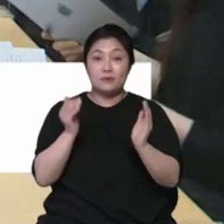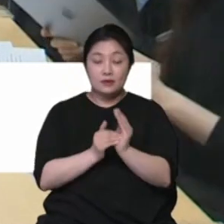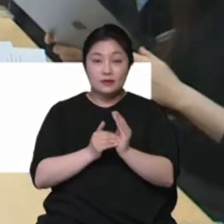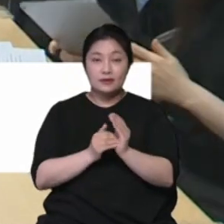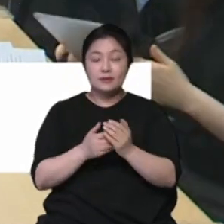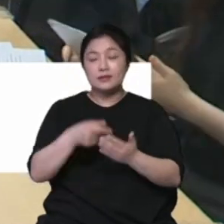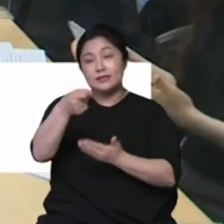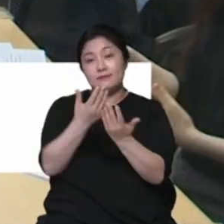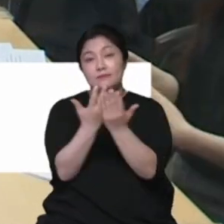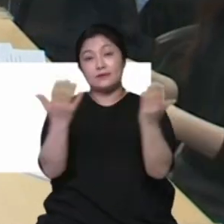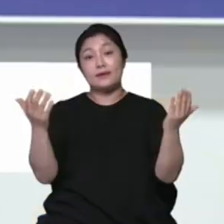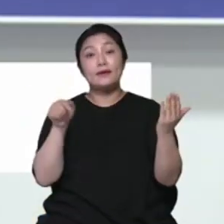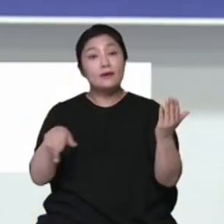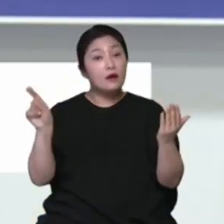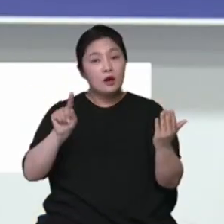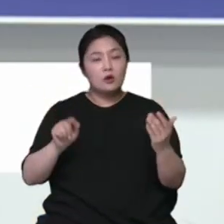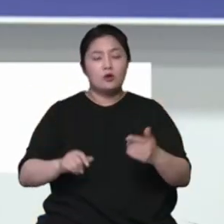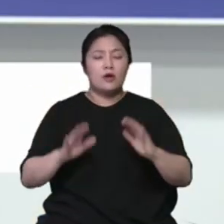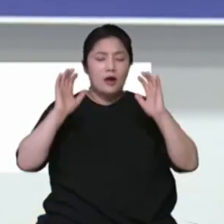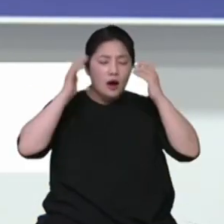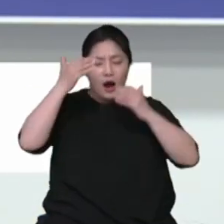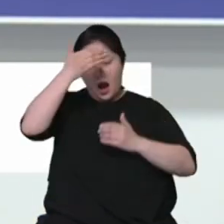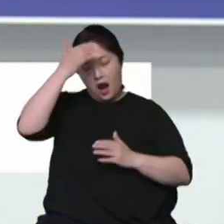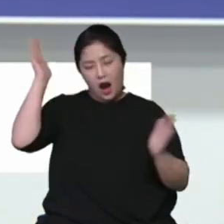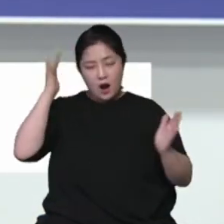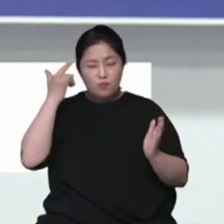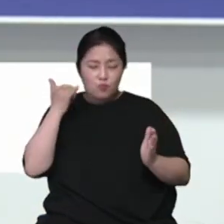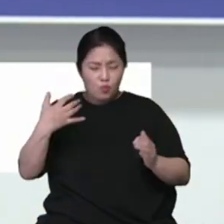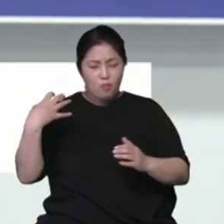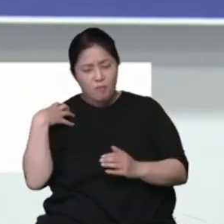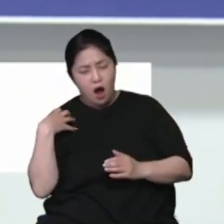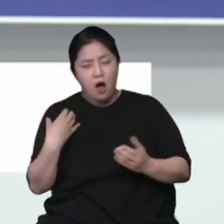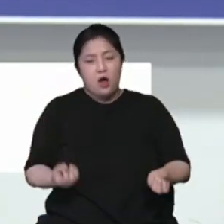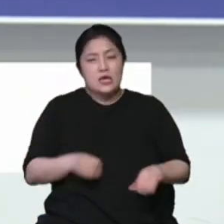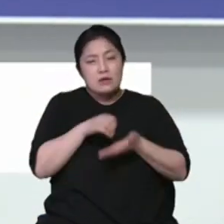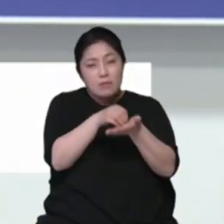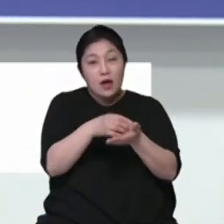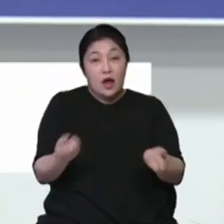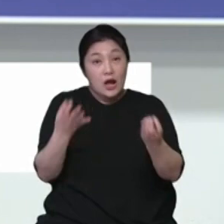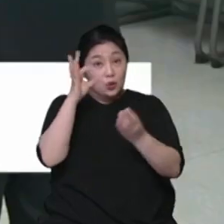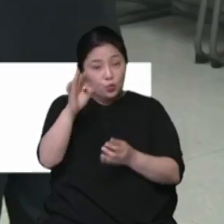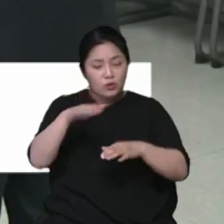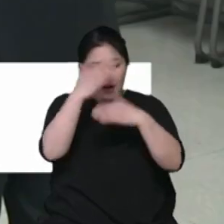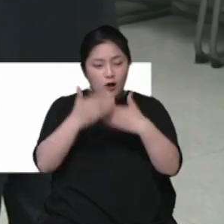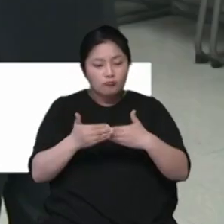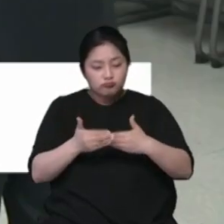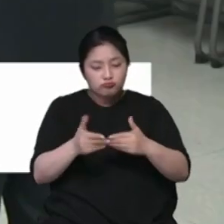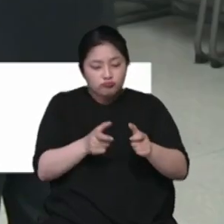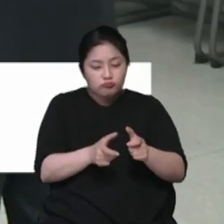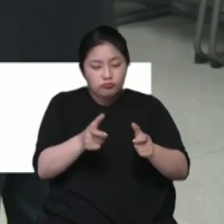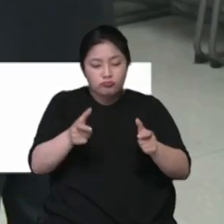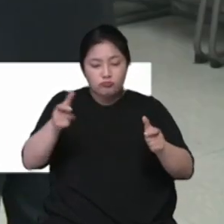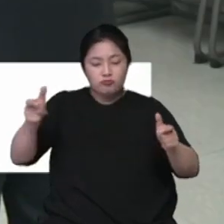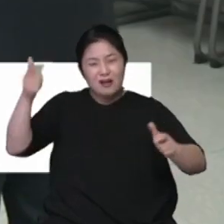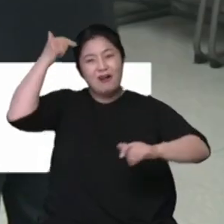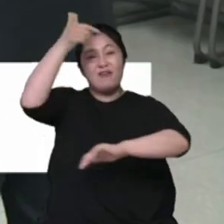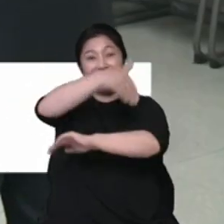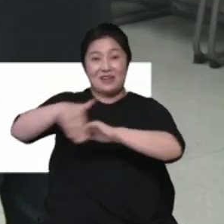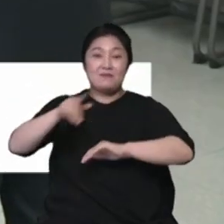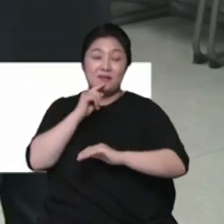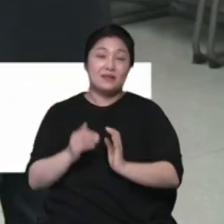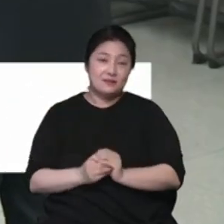오늘 기자회견을 열고 유아 학부모들이 부담하고 있는 입학금과 행사비 등을 순차적으로 확대 지원하겠다고